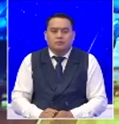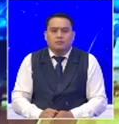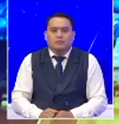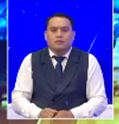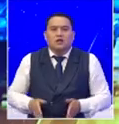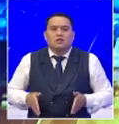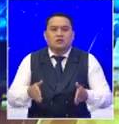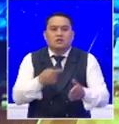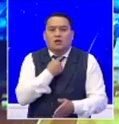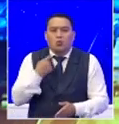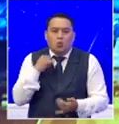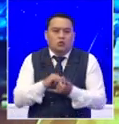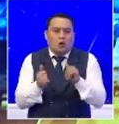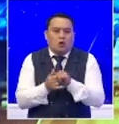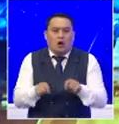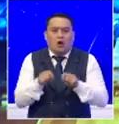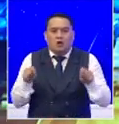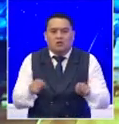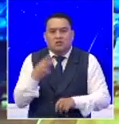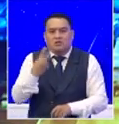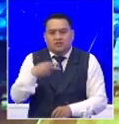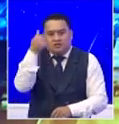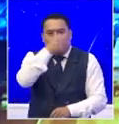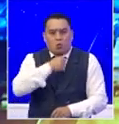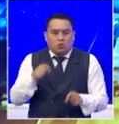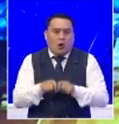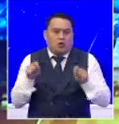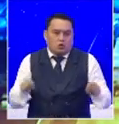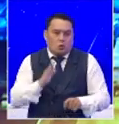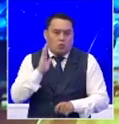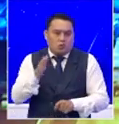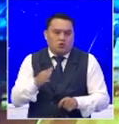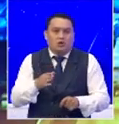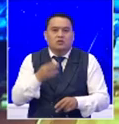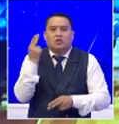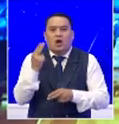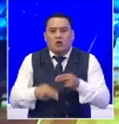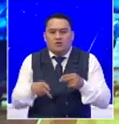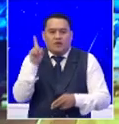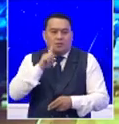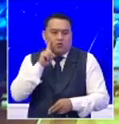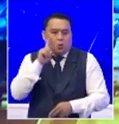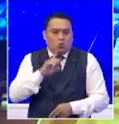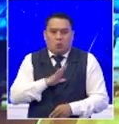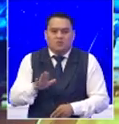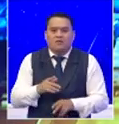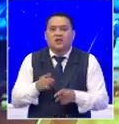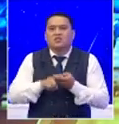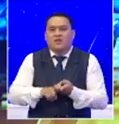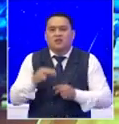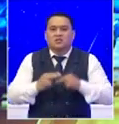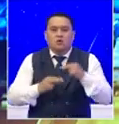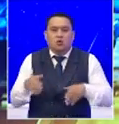Трассу Талдыкурган-Усть-Каменогорск откроют до конца 2020 года. Уже совсем скоро закончится временное неудобство, связанное